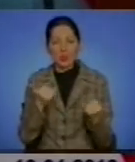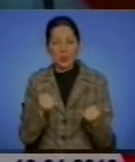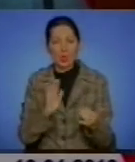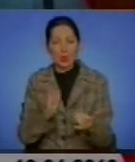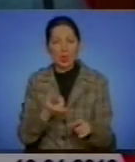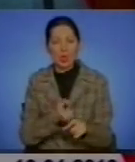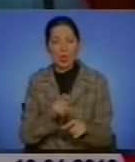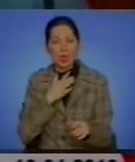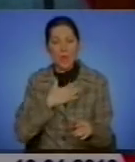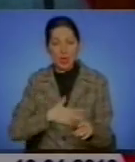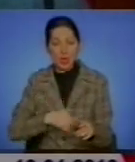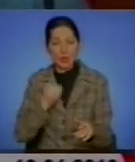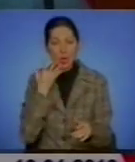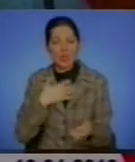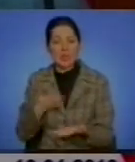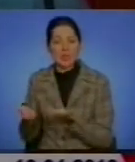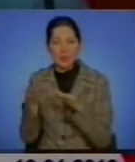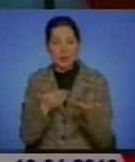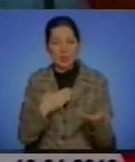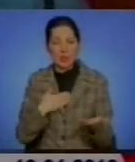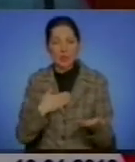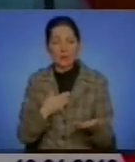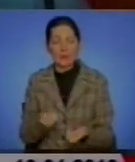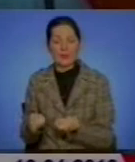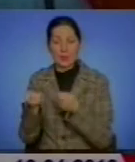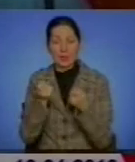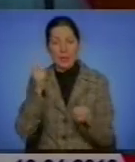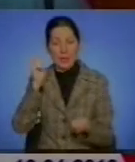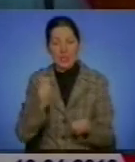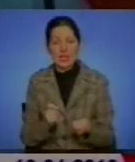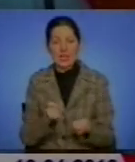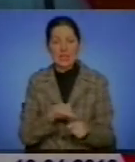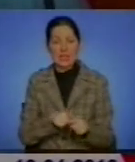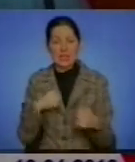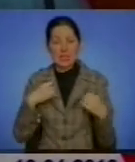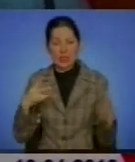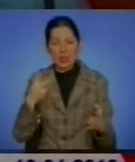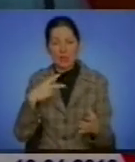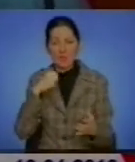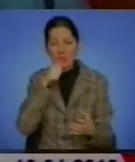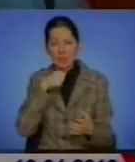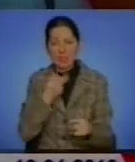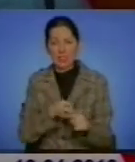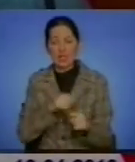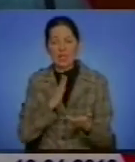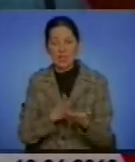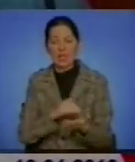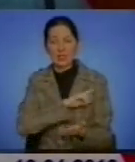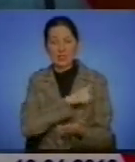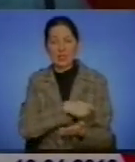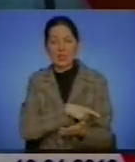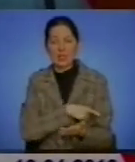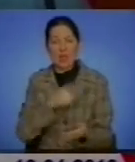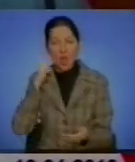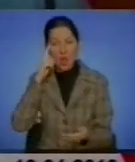дуже приємно, коли нас запросили, і ми приїхали на це свято. 20-річчя – це є сила. І